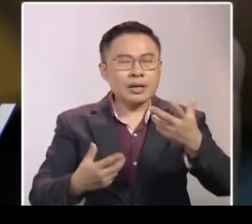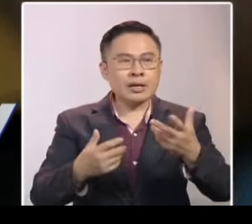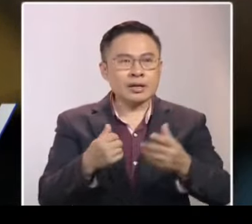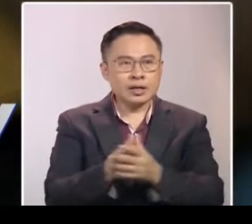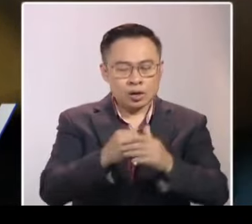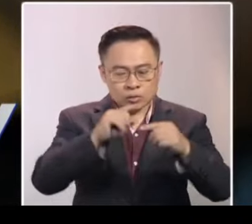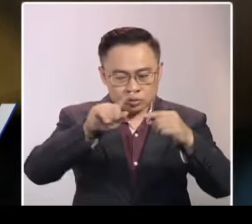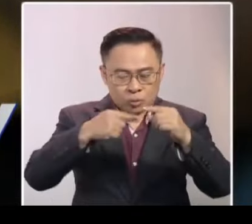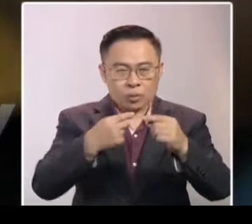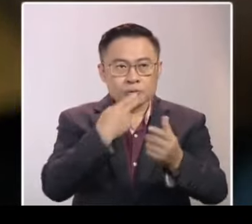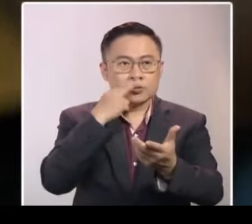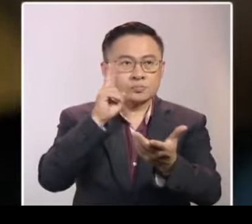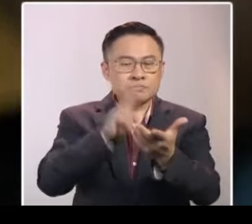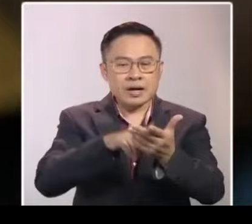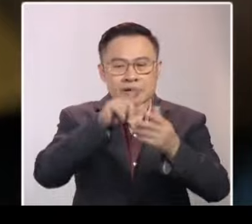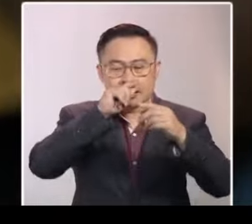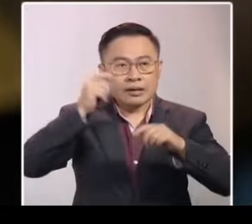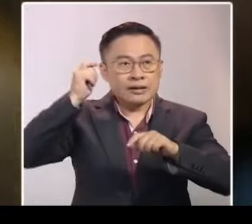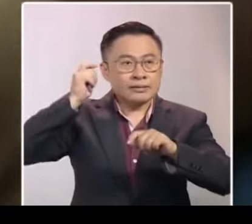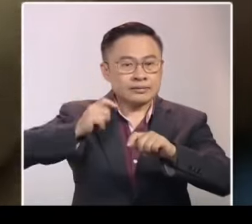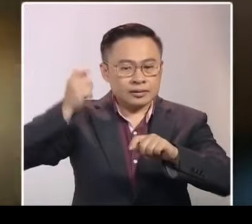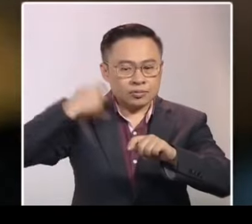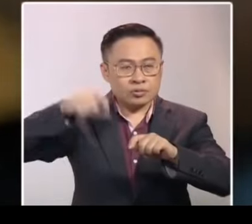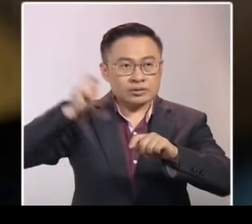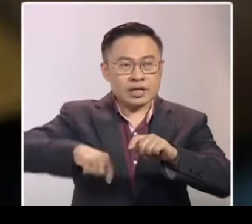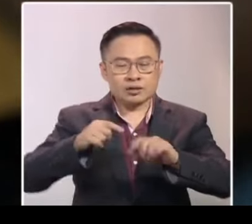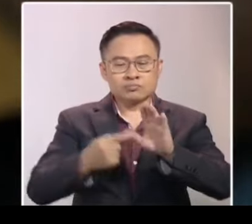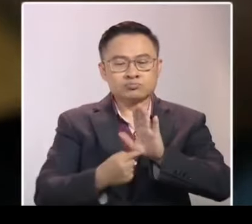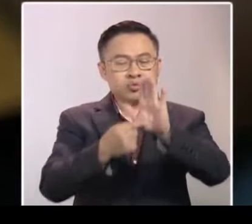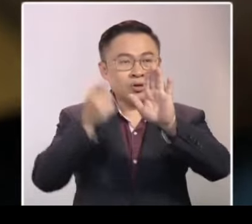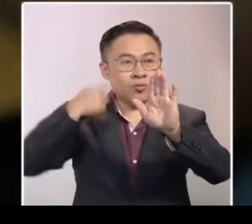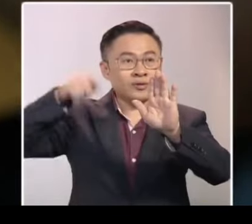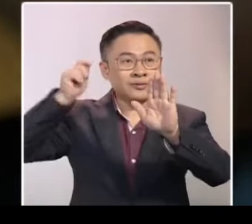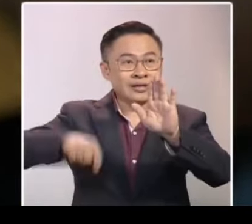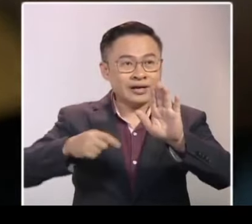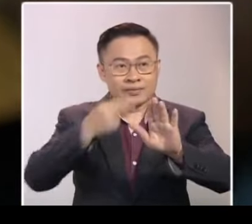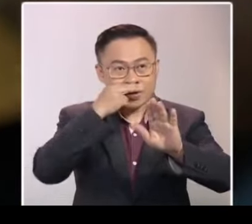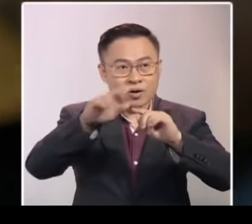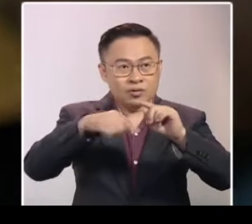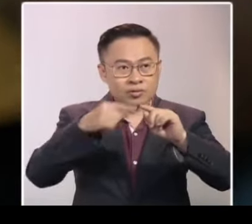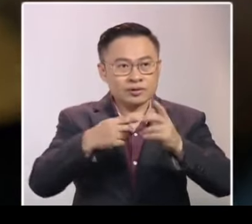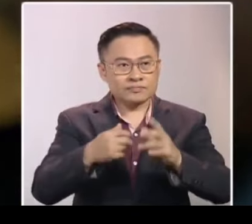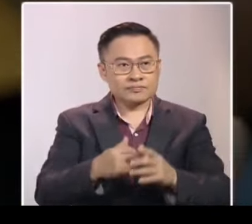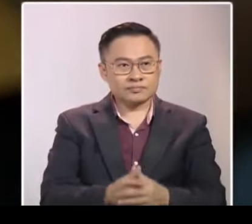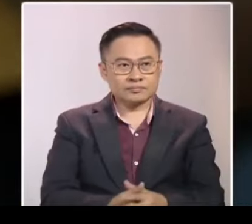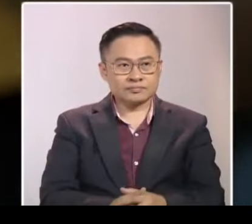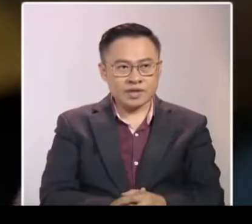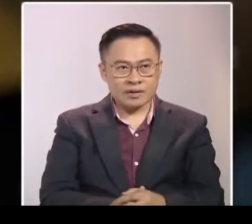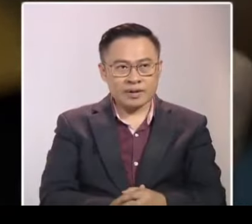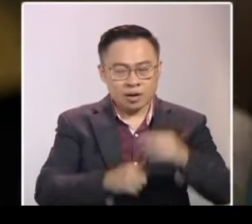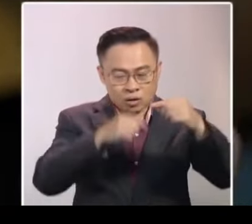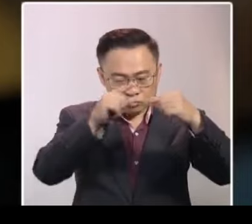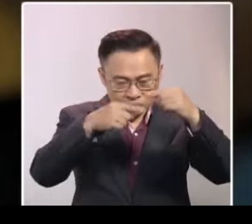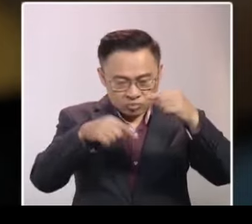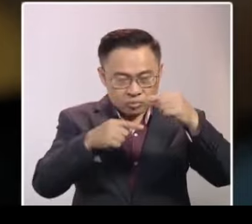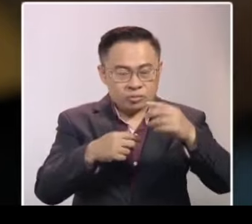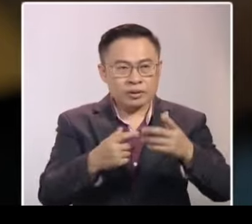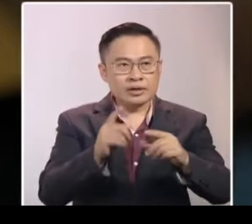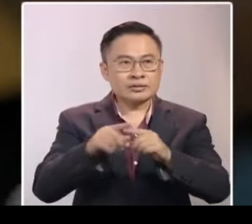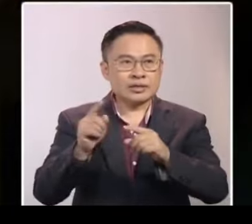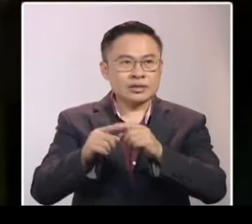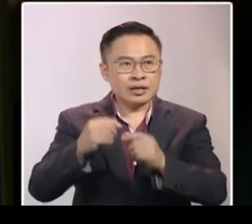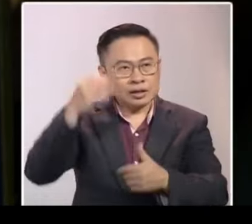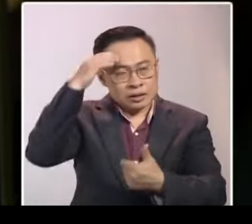การส่งหมายศาลเนี่ยไปให้ป้าดูนี่นี่ฮะดูนะถ้าดูใน pdfเเขียนว่าคำสั่งศาลแล้วก็บอก